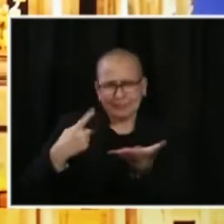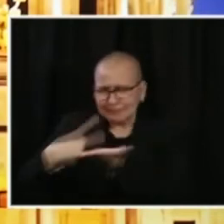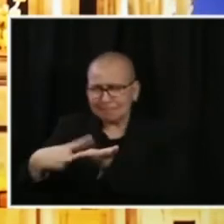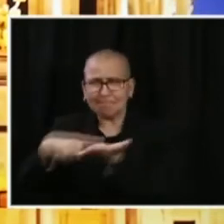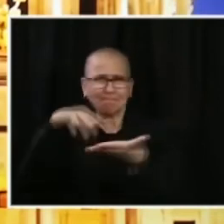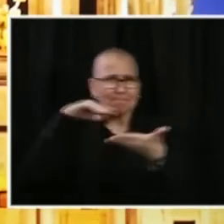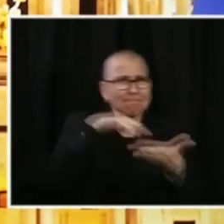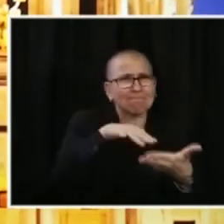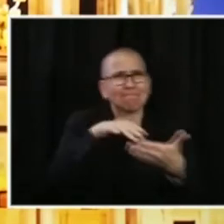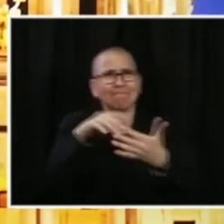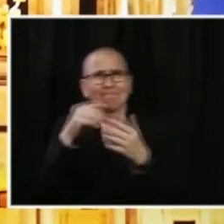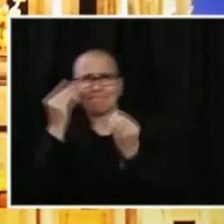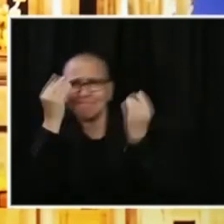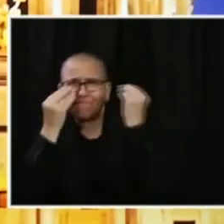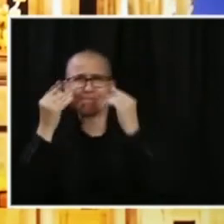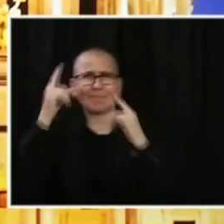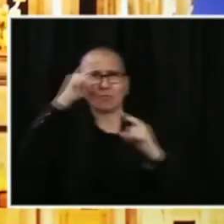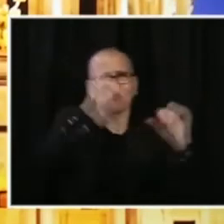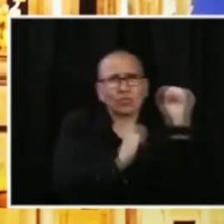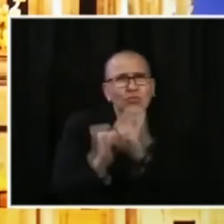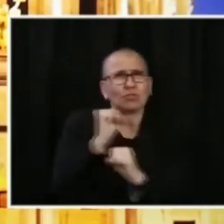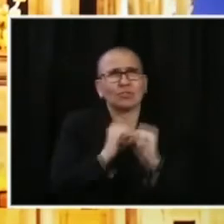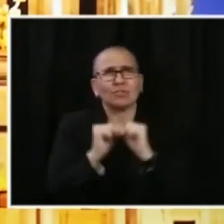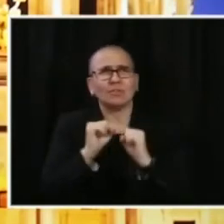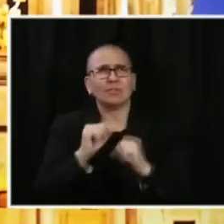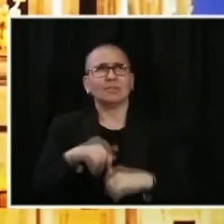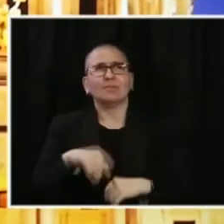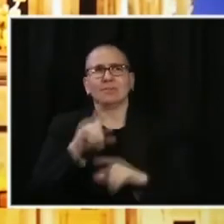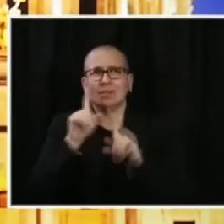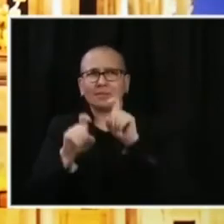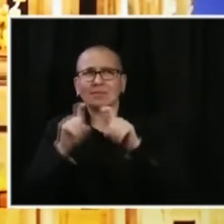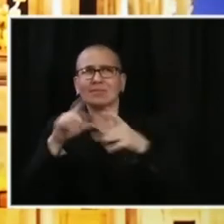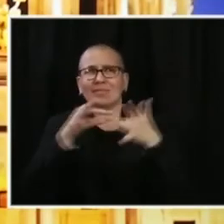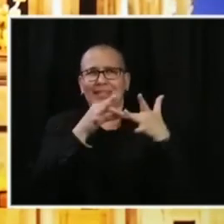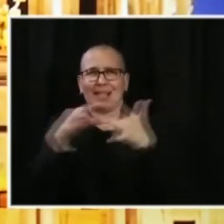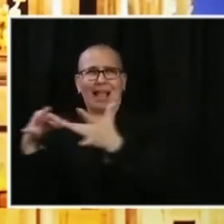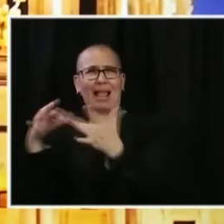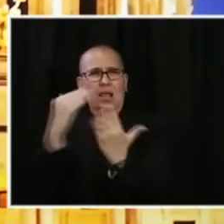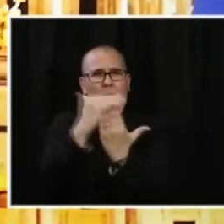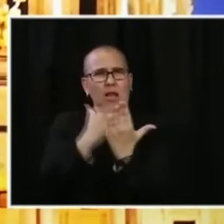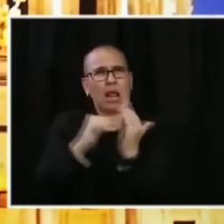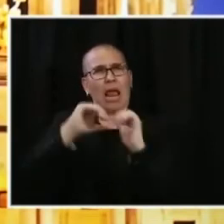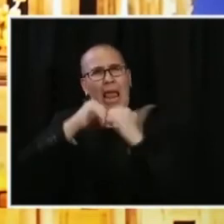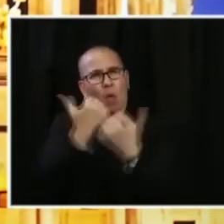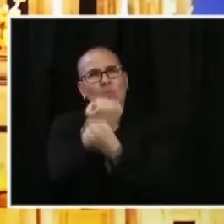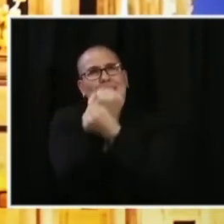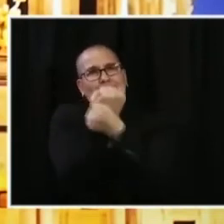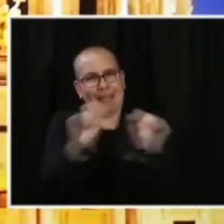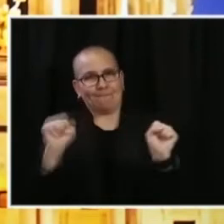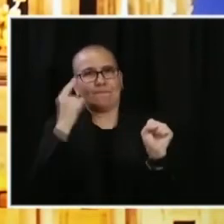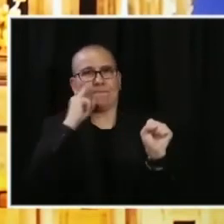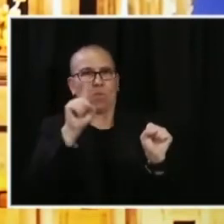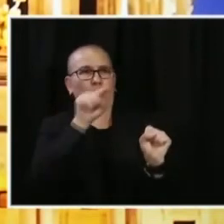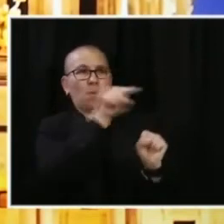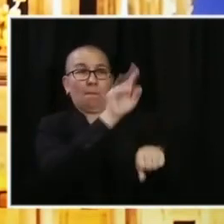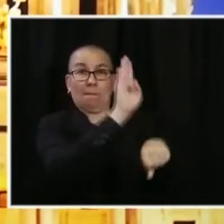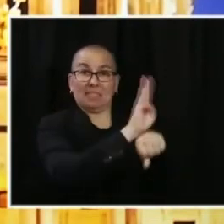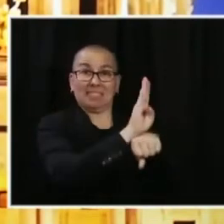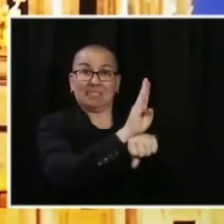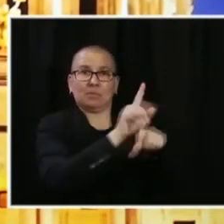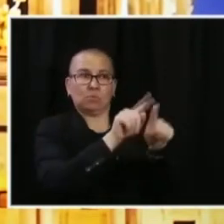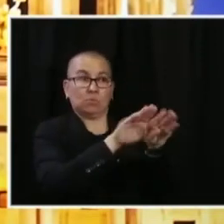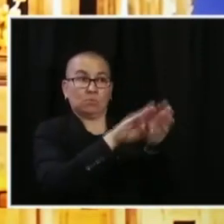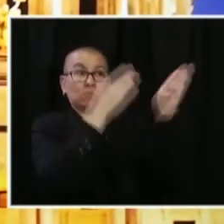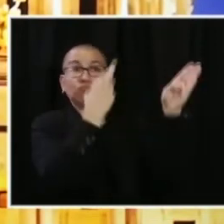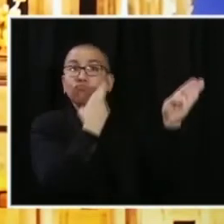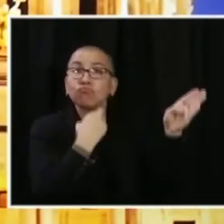ta là cú yêu hài cỡ mua đâu chợ ơi cỡ lỡ chợ lá lộ lộc khí nọ cỡ lỡ chợ cái là một sân chùa